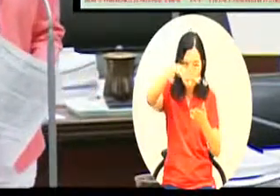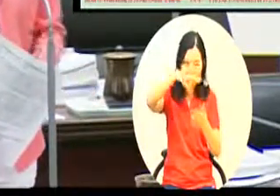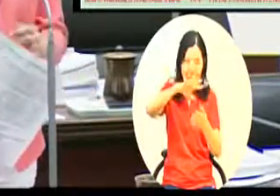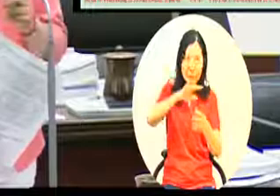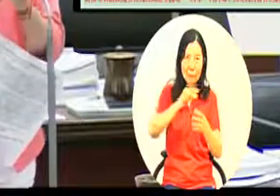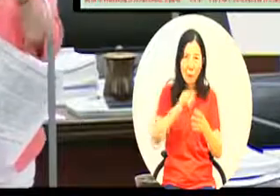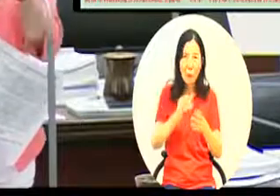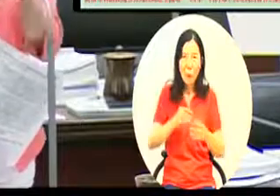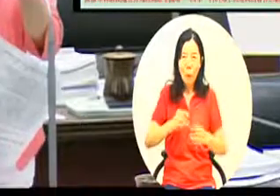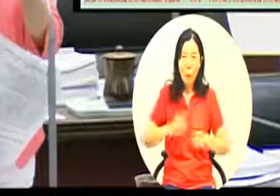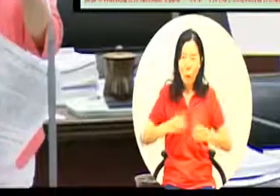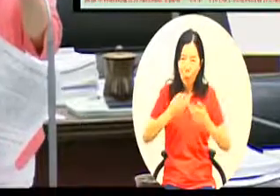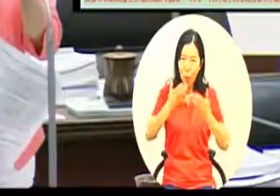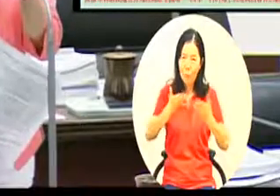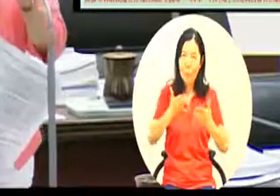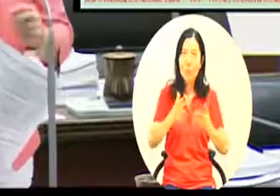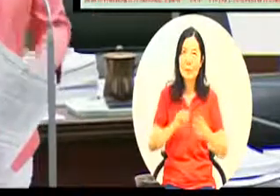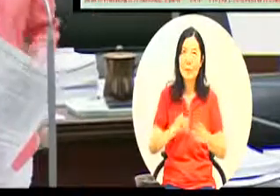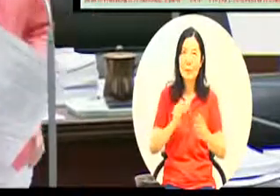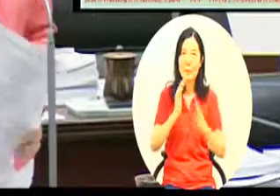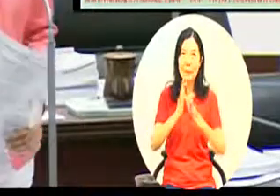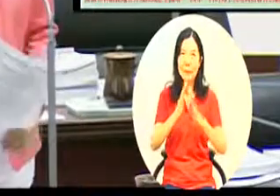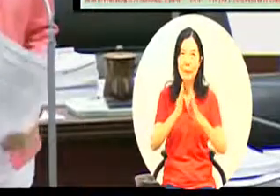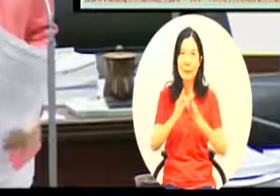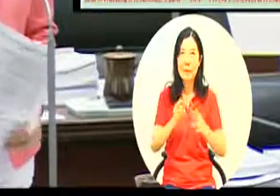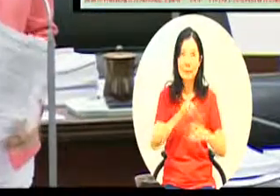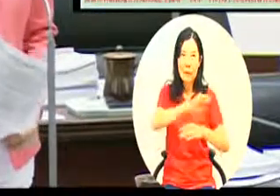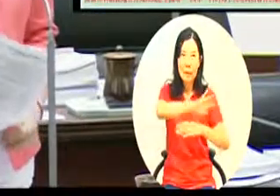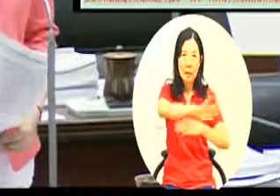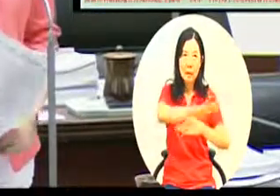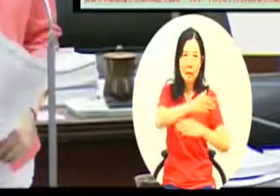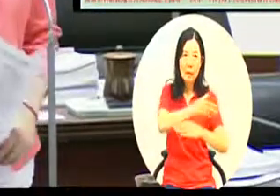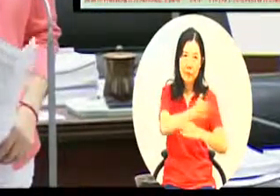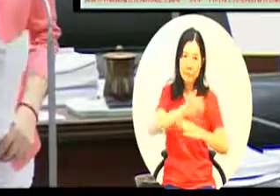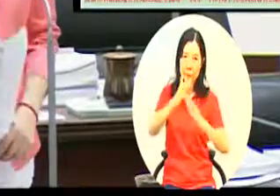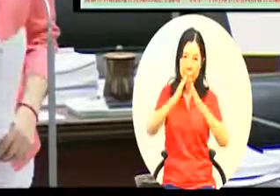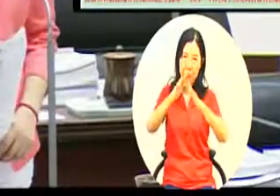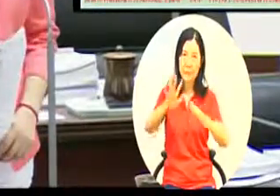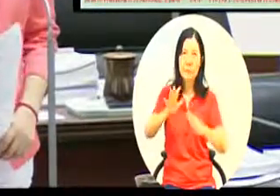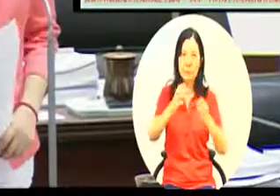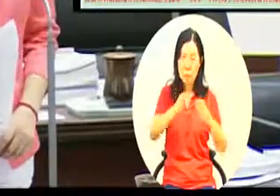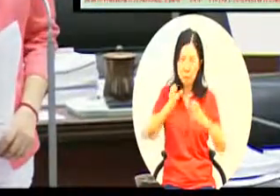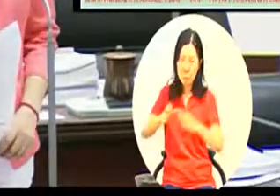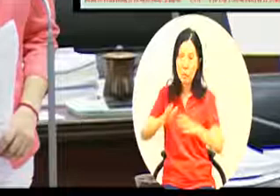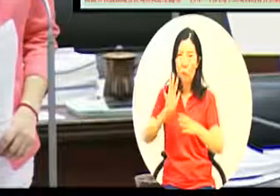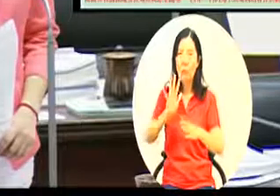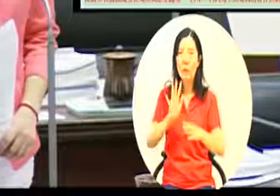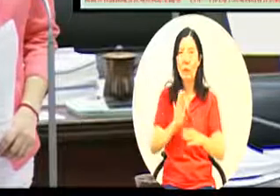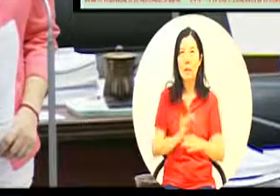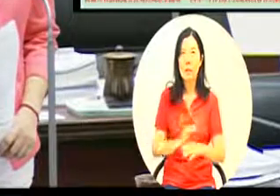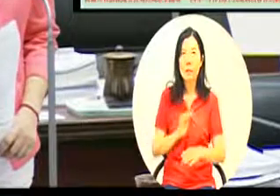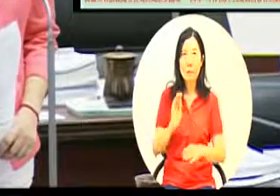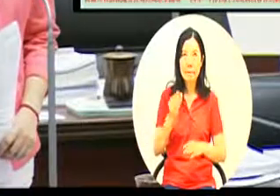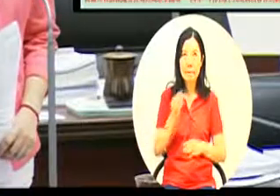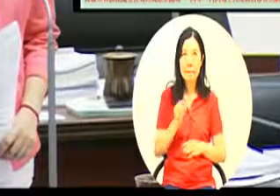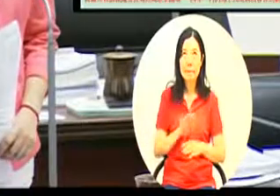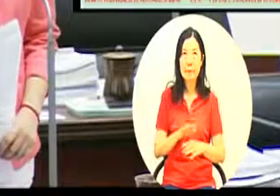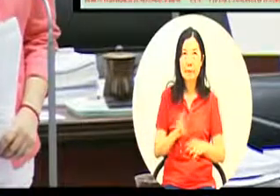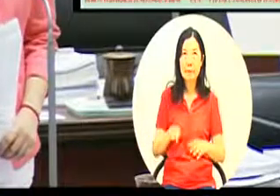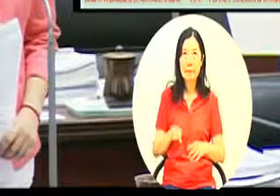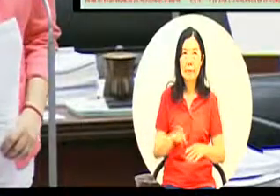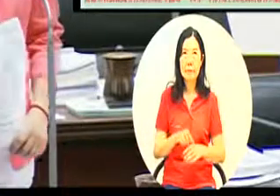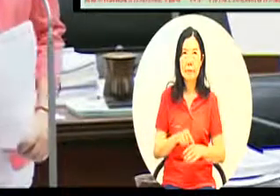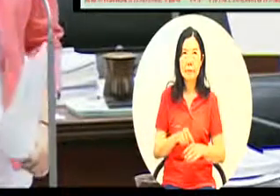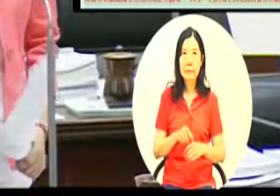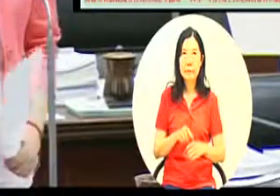大，非常的热闹。那其他县市呢？之前也有举办过，但是呢就是因为这个